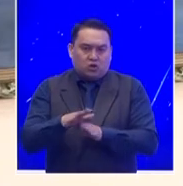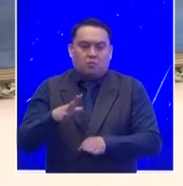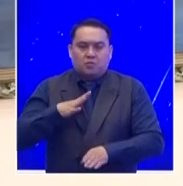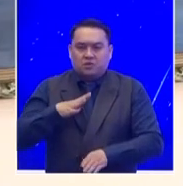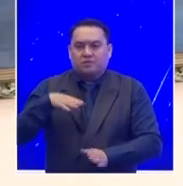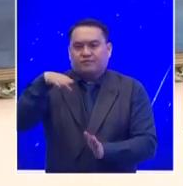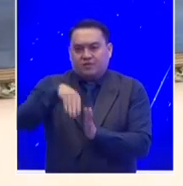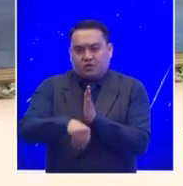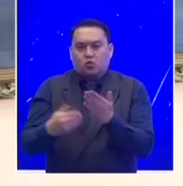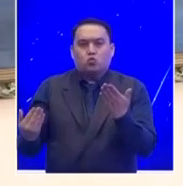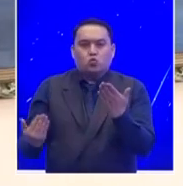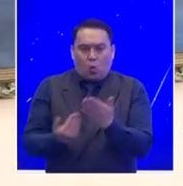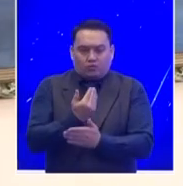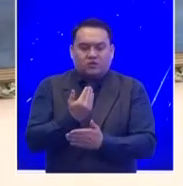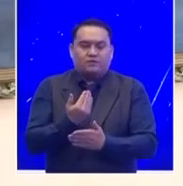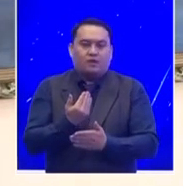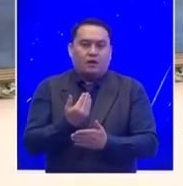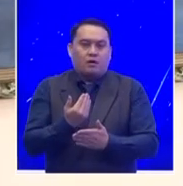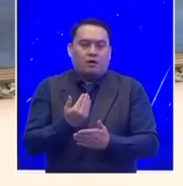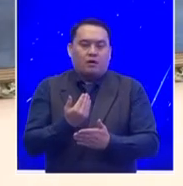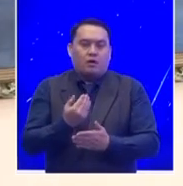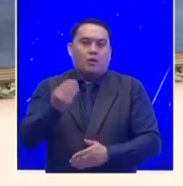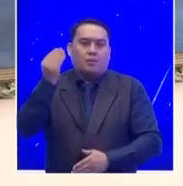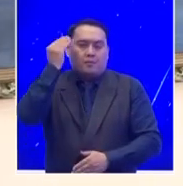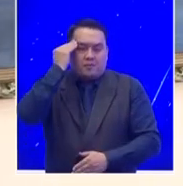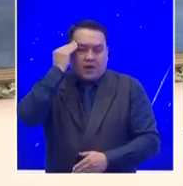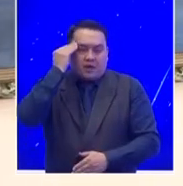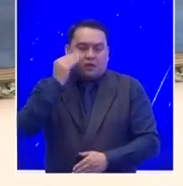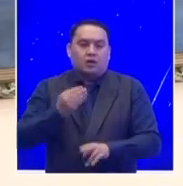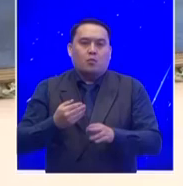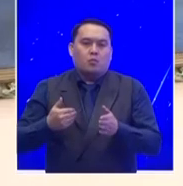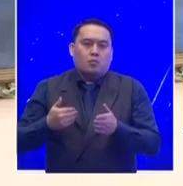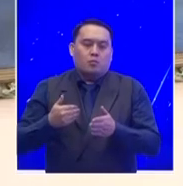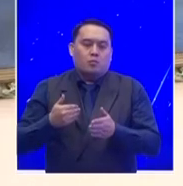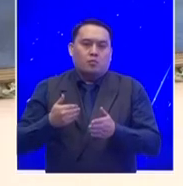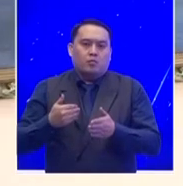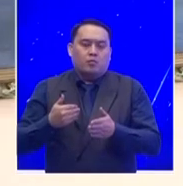внедрены новшества, такие как разработан модуль,